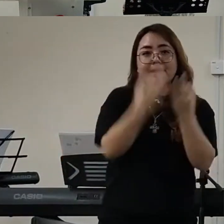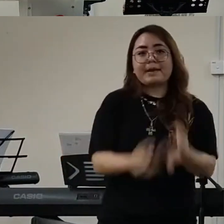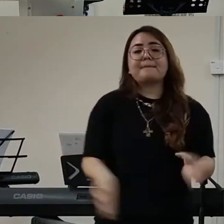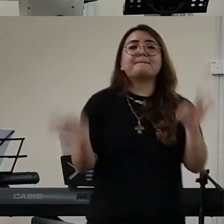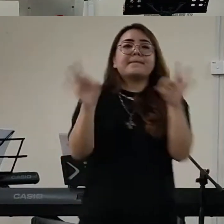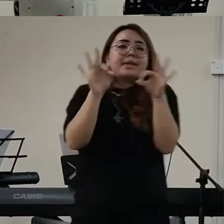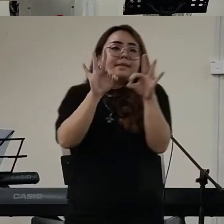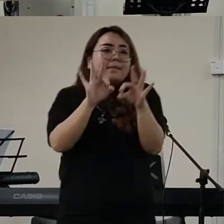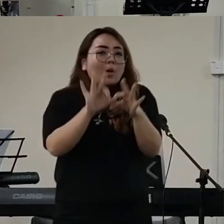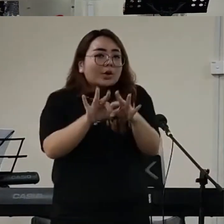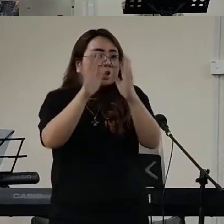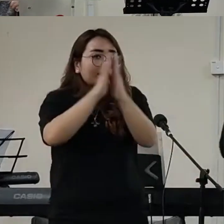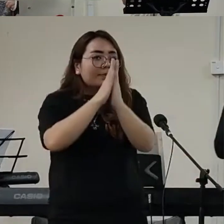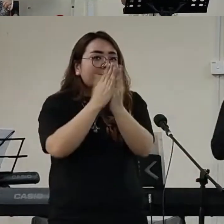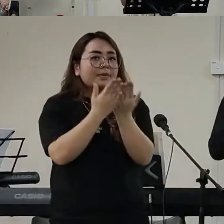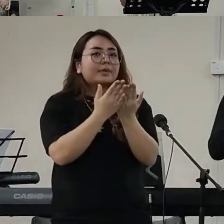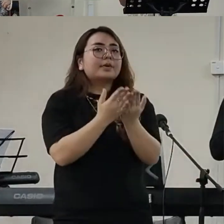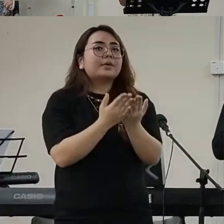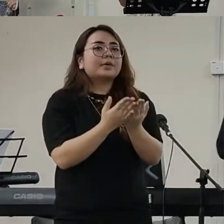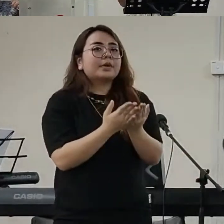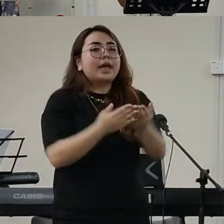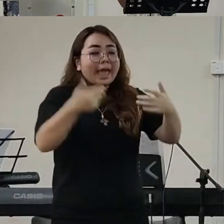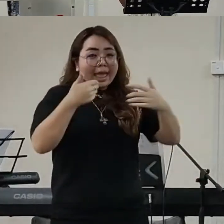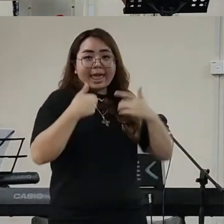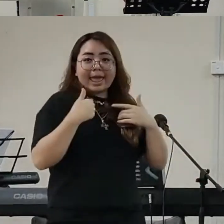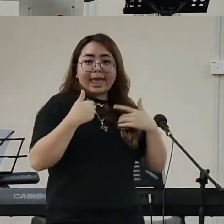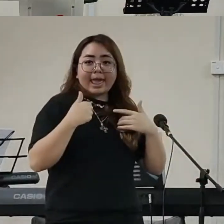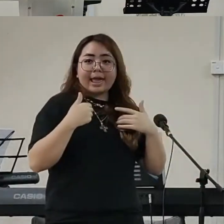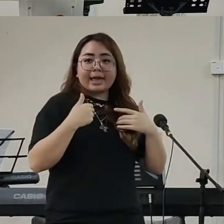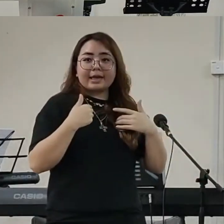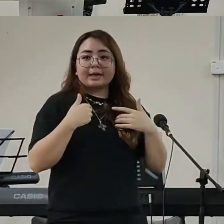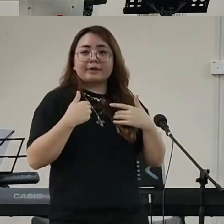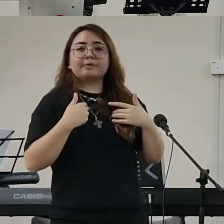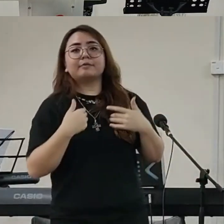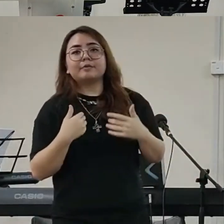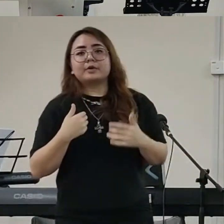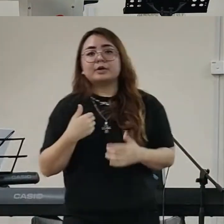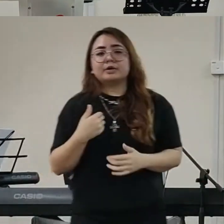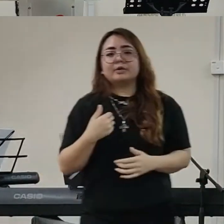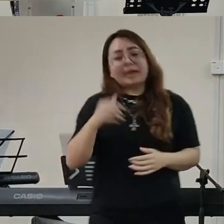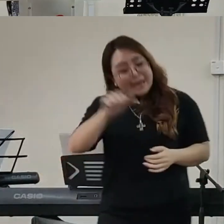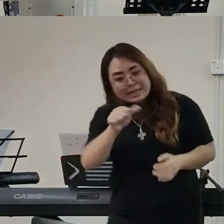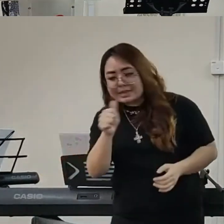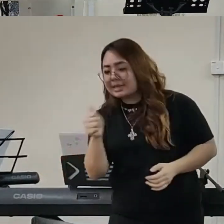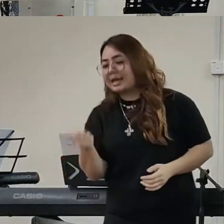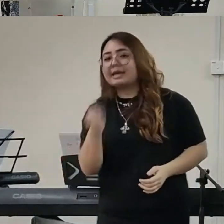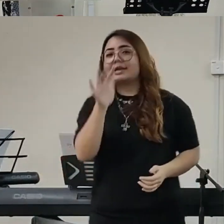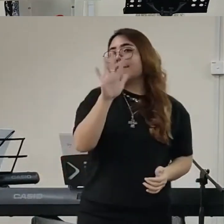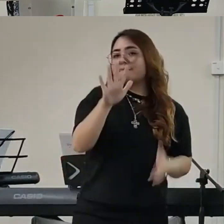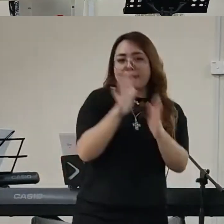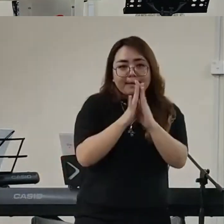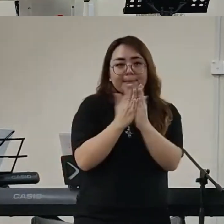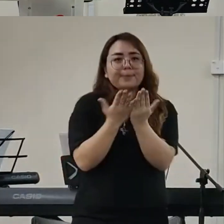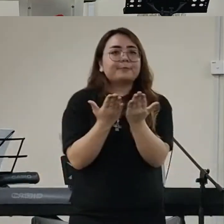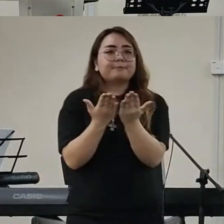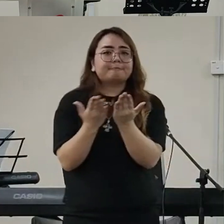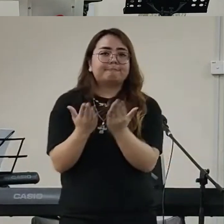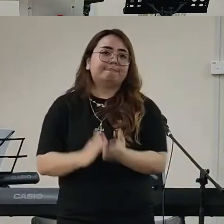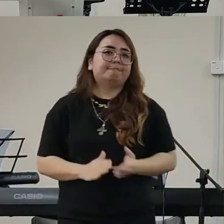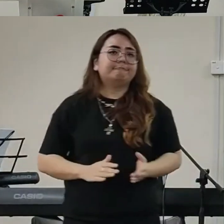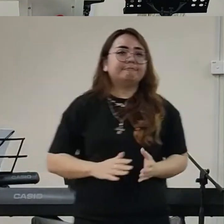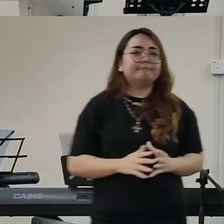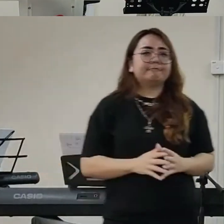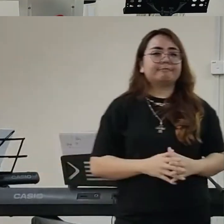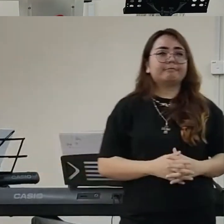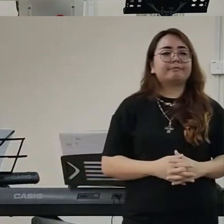books. 那有原因的，他们被叫做就是大预言家。那过大预言就是这五本书过后呢，也